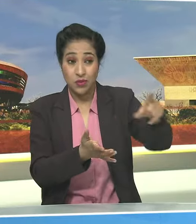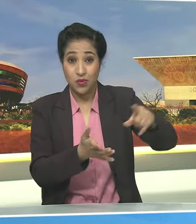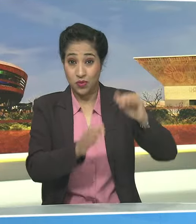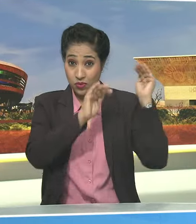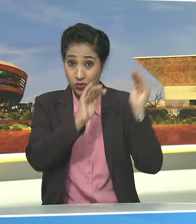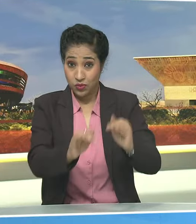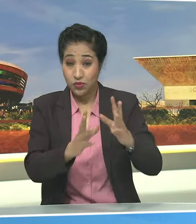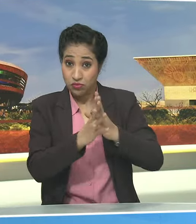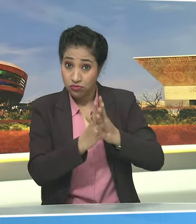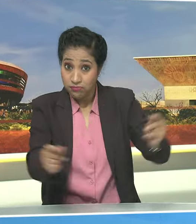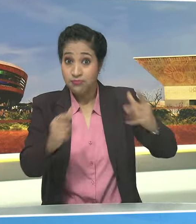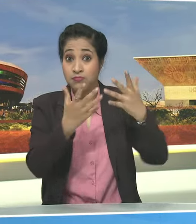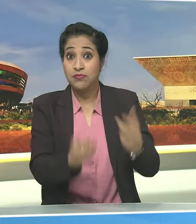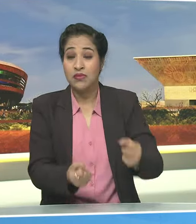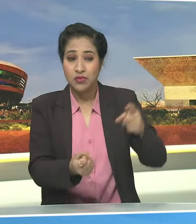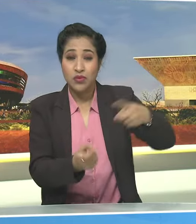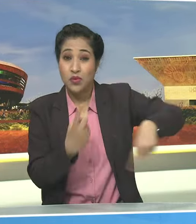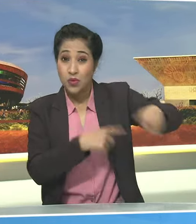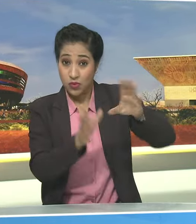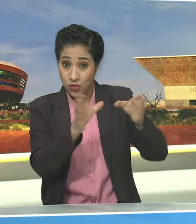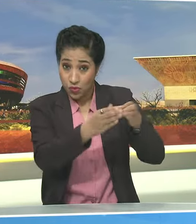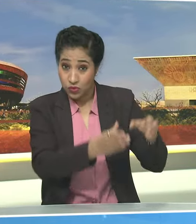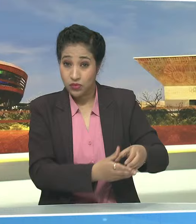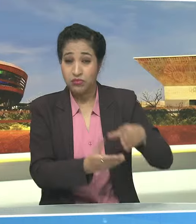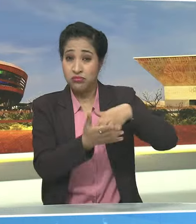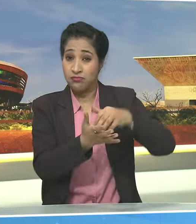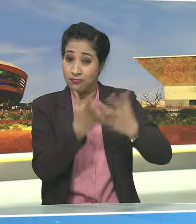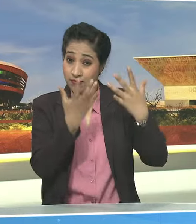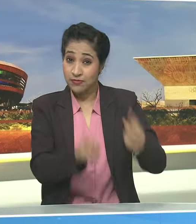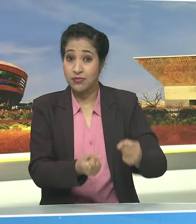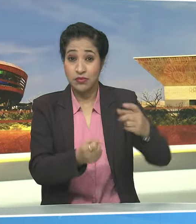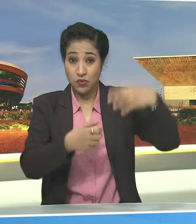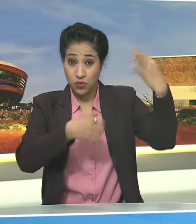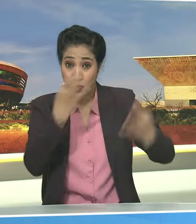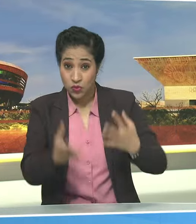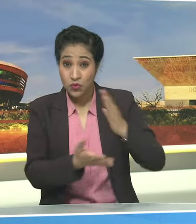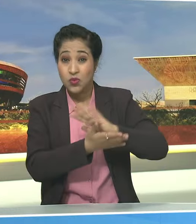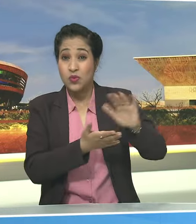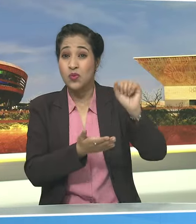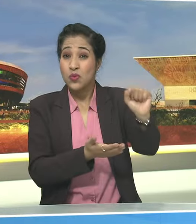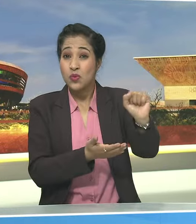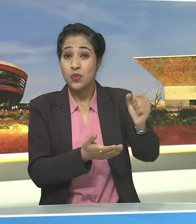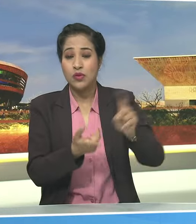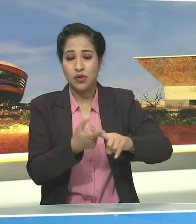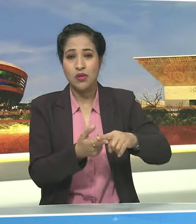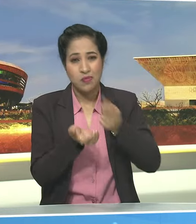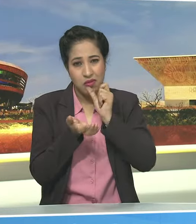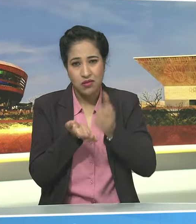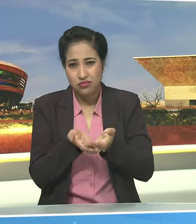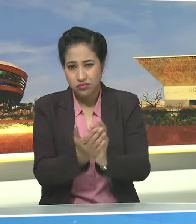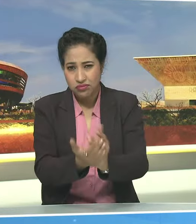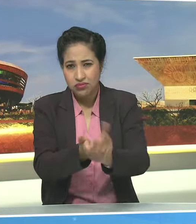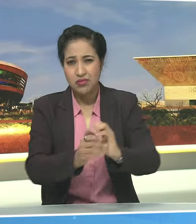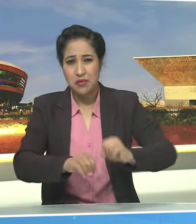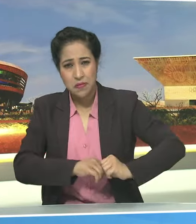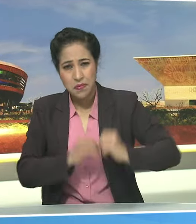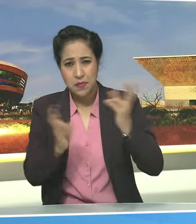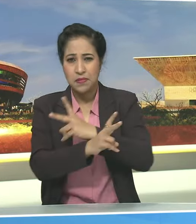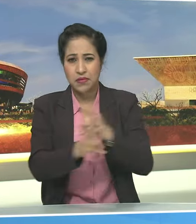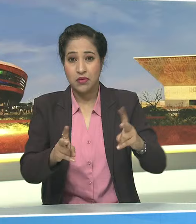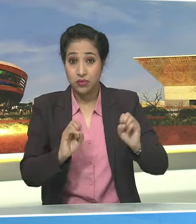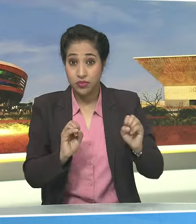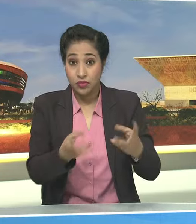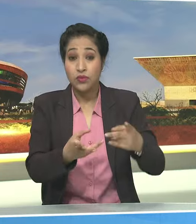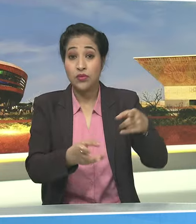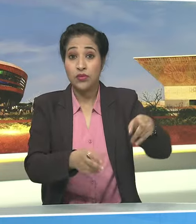करना और उनको कमजोर करना है तियो के खिलाफ नवीनतम हमले जहाजों और लड़ाकू विमानों द्वारा शुरू किए गए